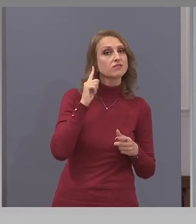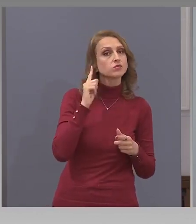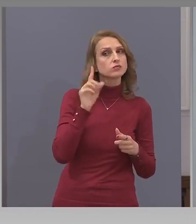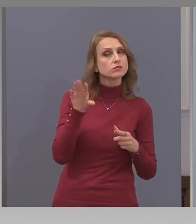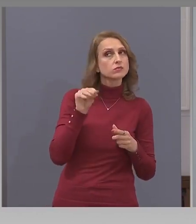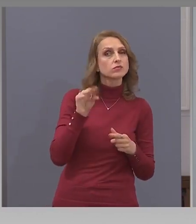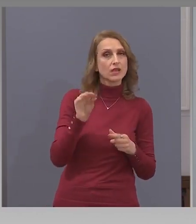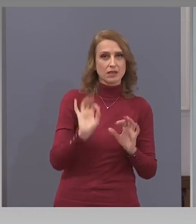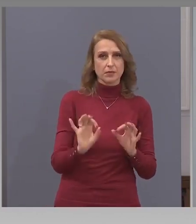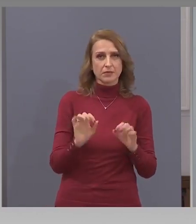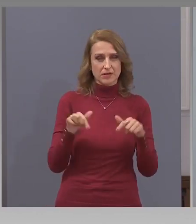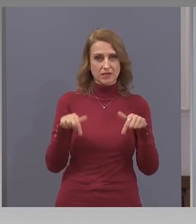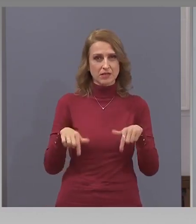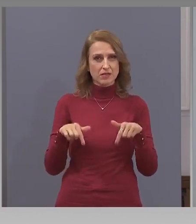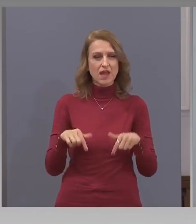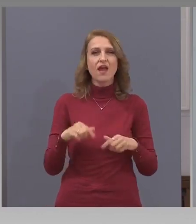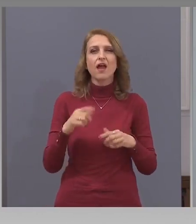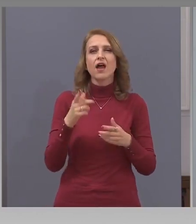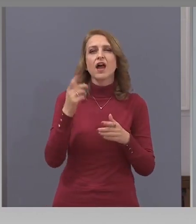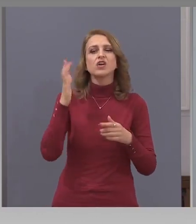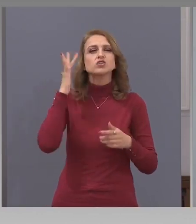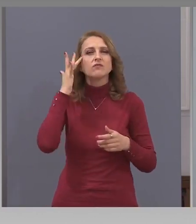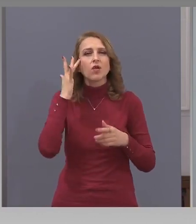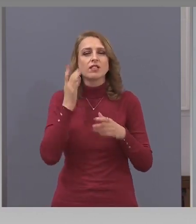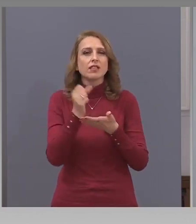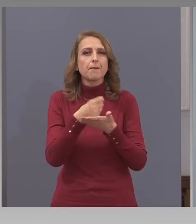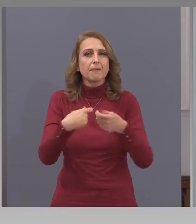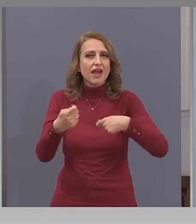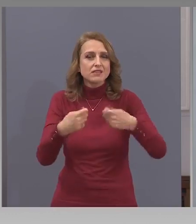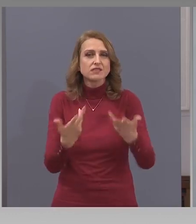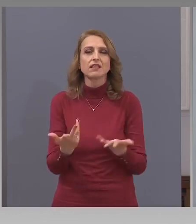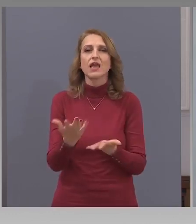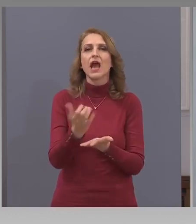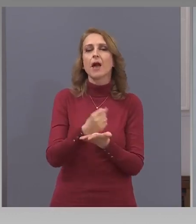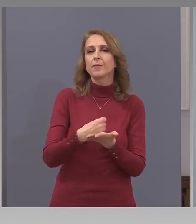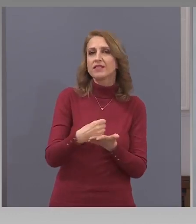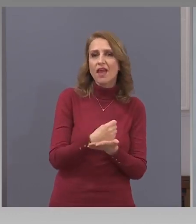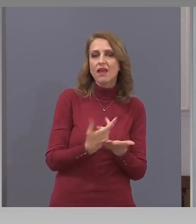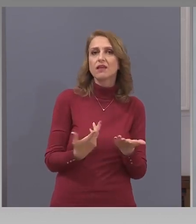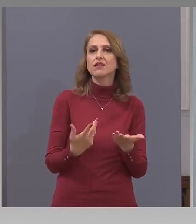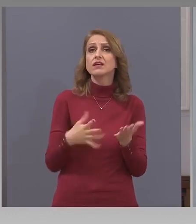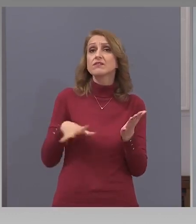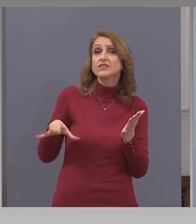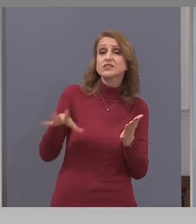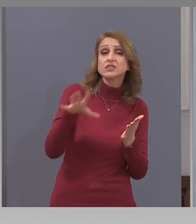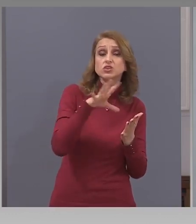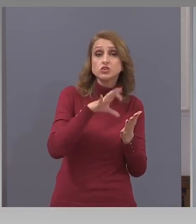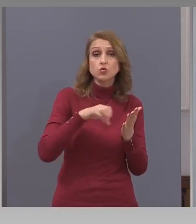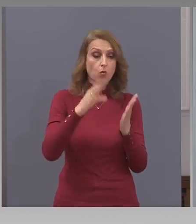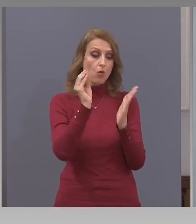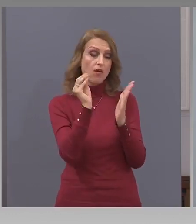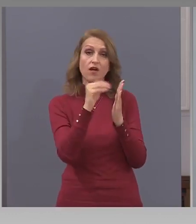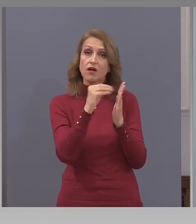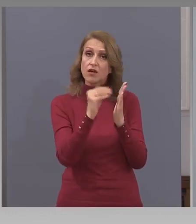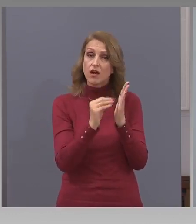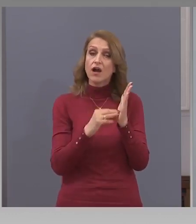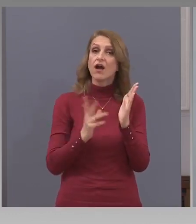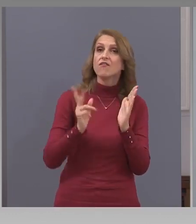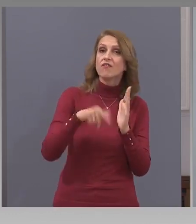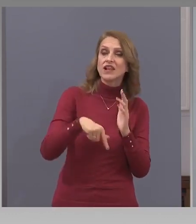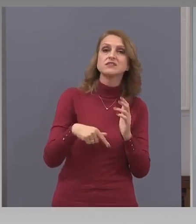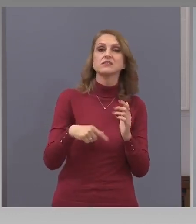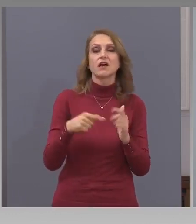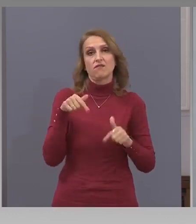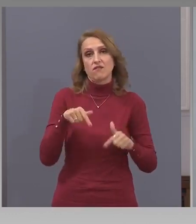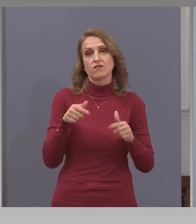да успокоя ветеринарните магазини, аптеки, всичко това влиза в тази заповед, могат да работят за домашните